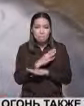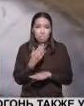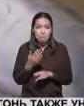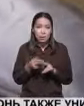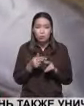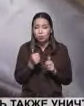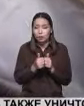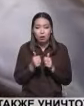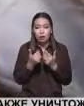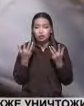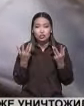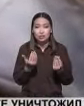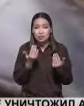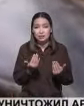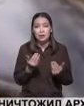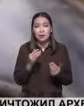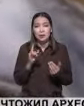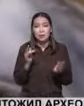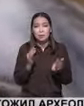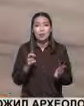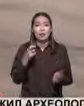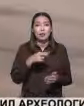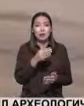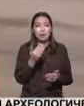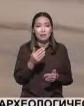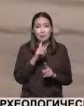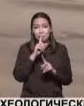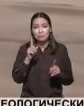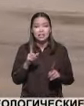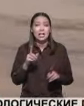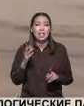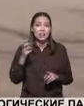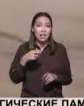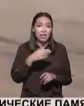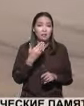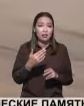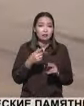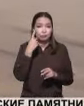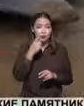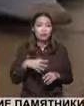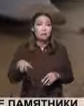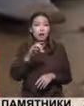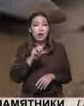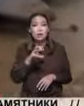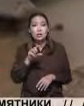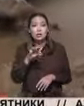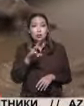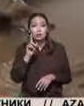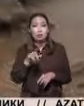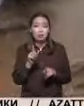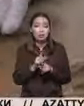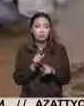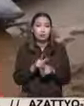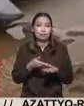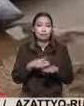ли не каждый день. По их словам, страдают не только редкие виды дельфинов. Прибрежные сообщества по всей Амазонии также оказались на мели.